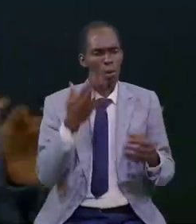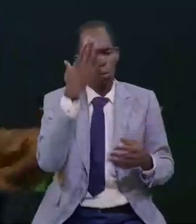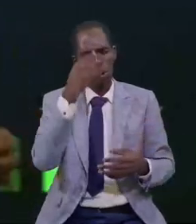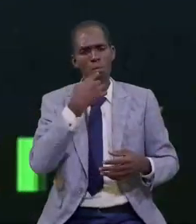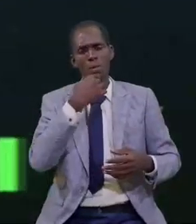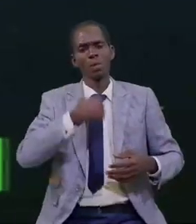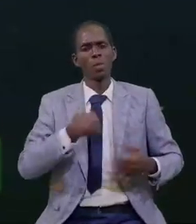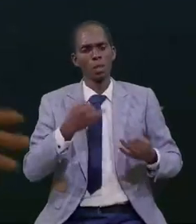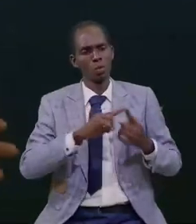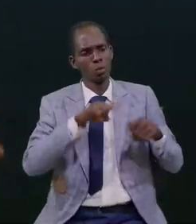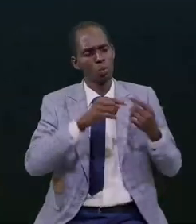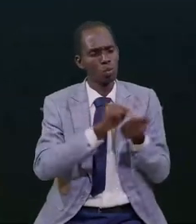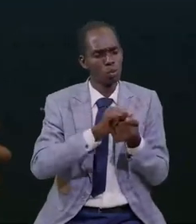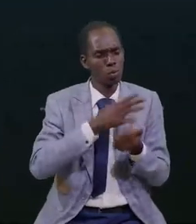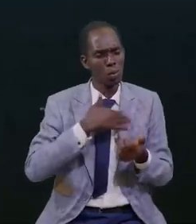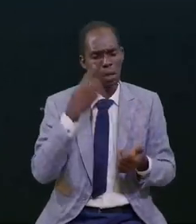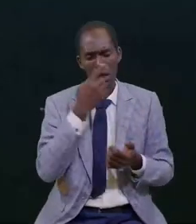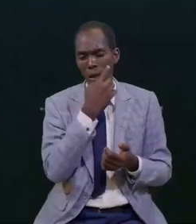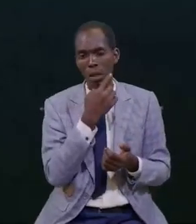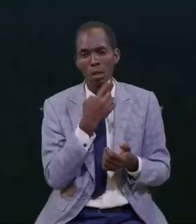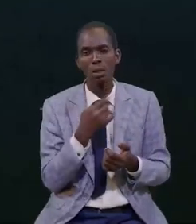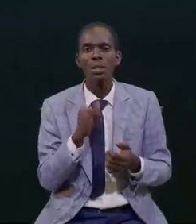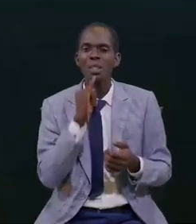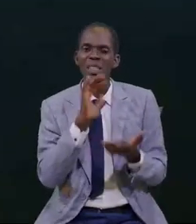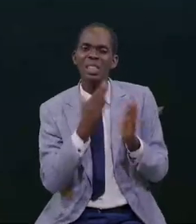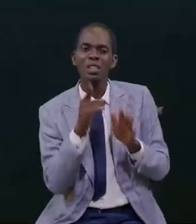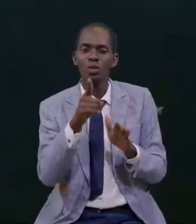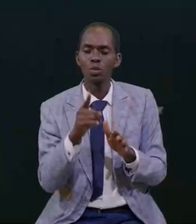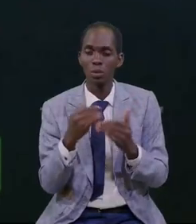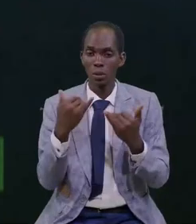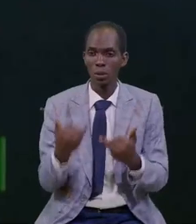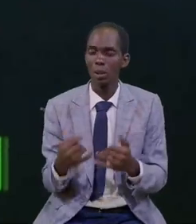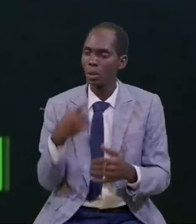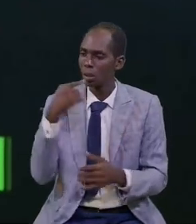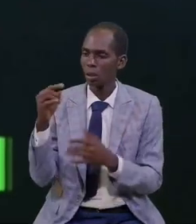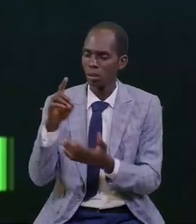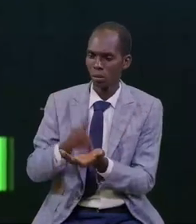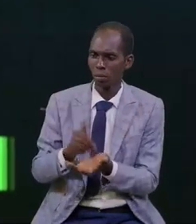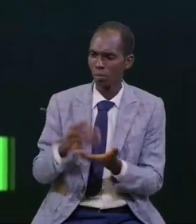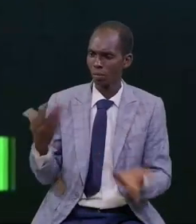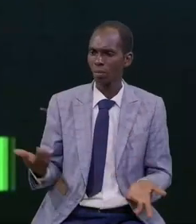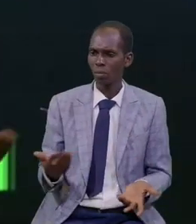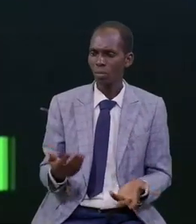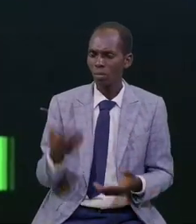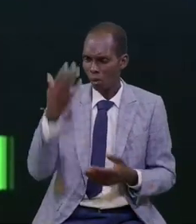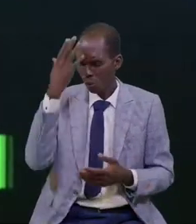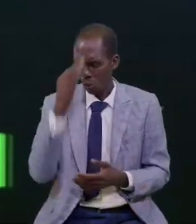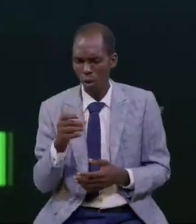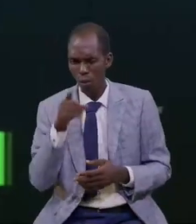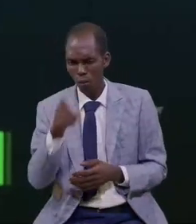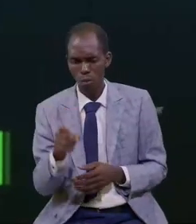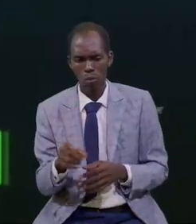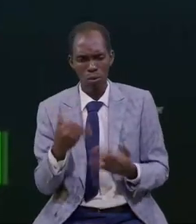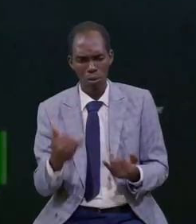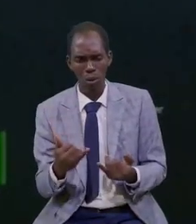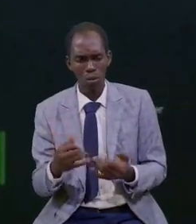docteur ah pourquoi est-ce que tu dois mélanger ceci et ces produits là pourquoi ne pas faire ça comme ça si tu savais comment le faire toi